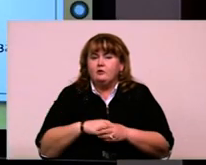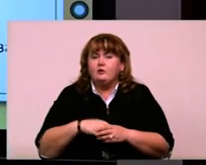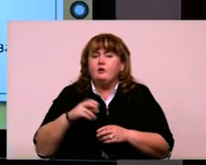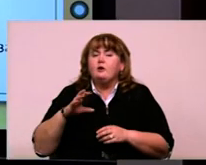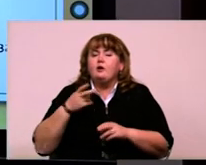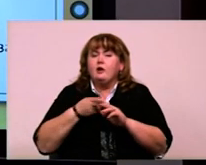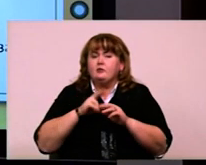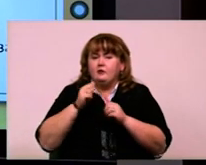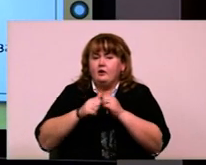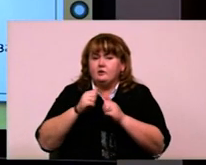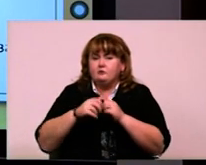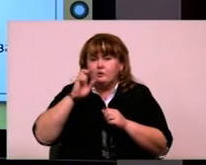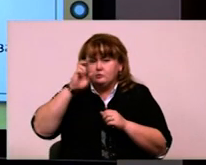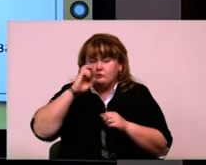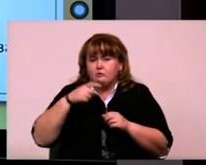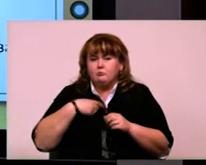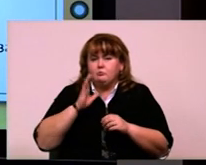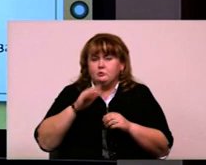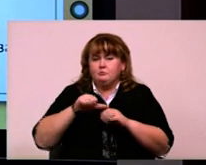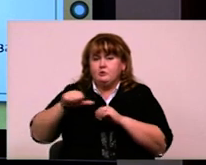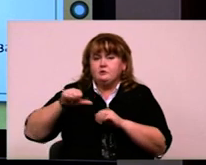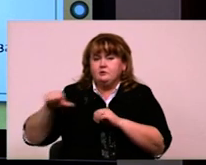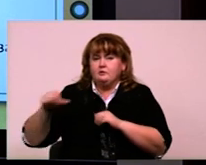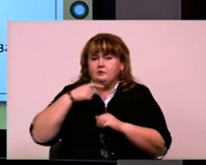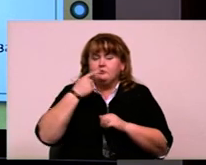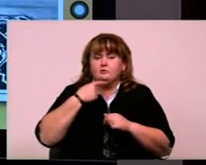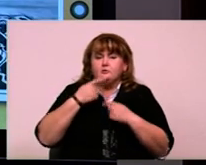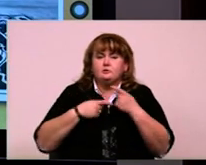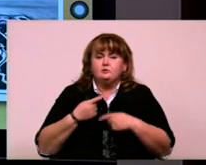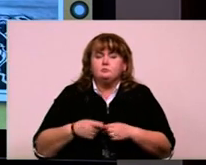этих государств мы с вами поговорим отдельно.